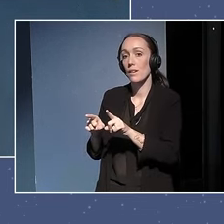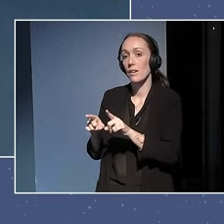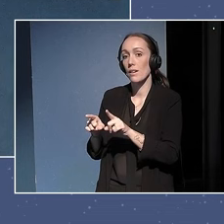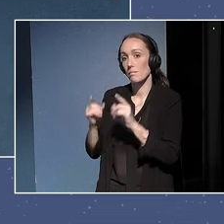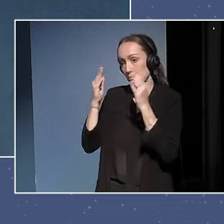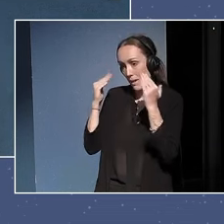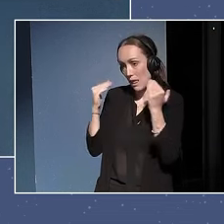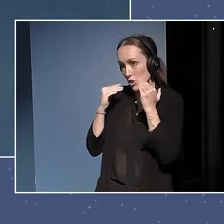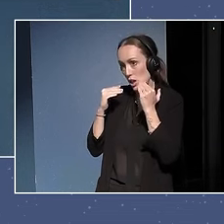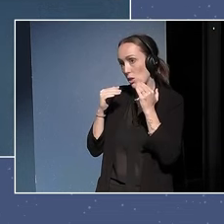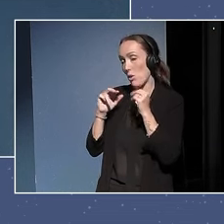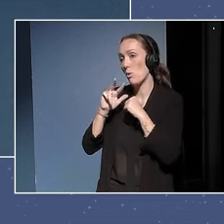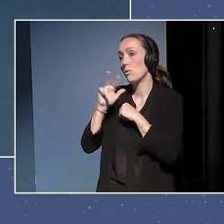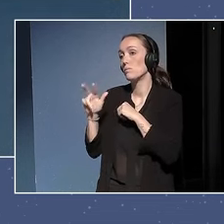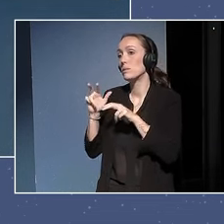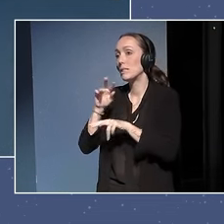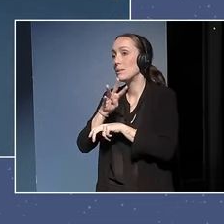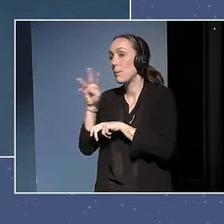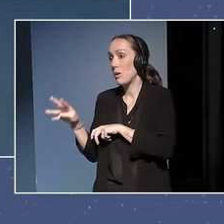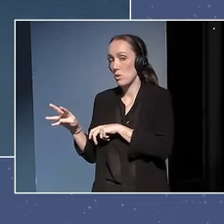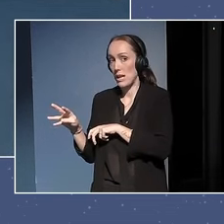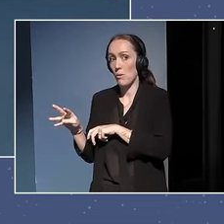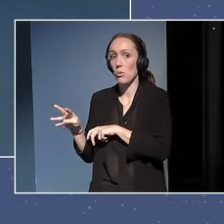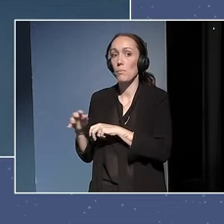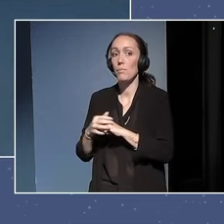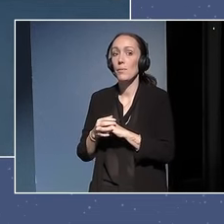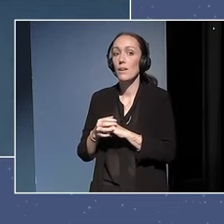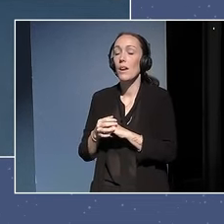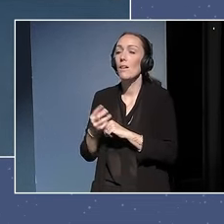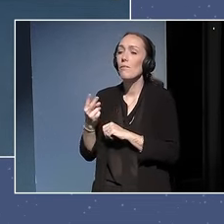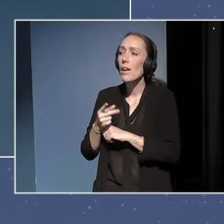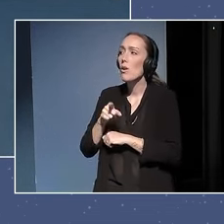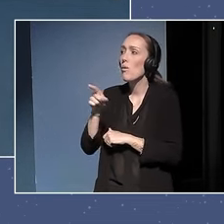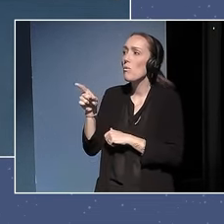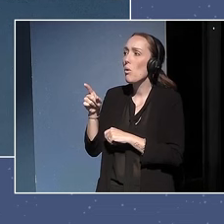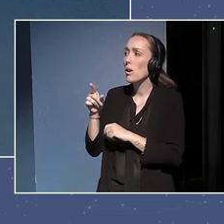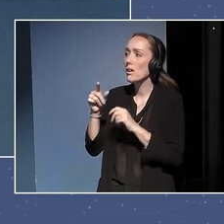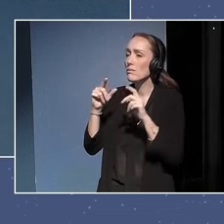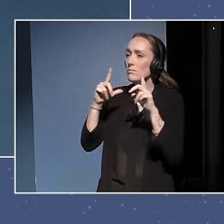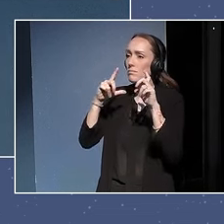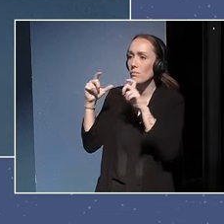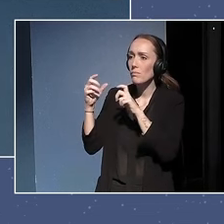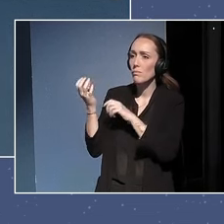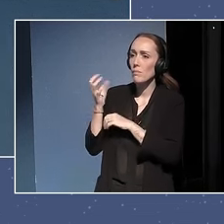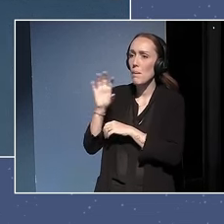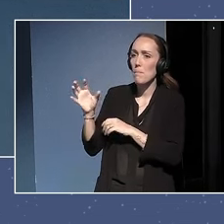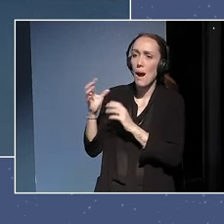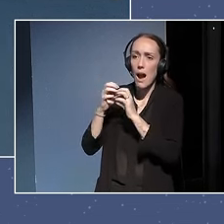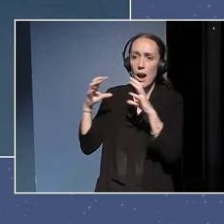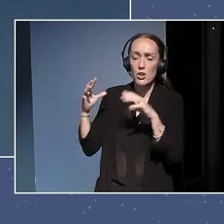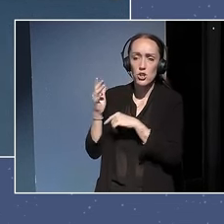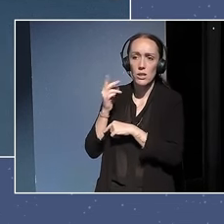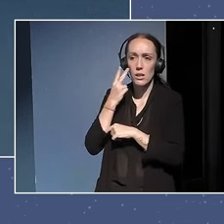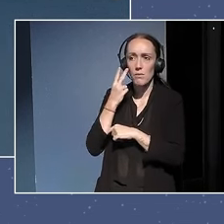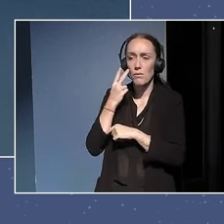ehm però Avete mostrato immagine in cui avete parlato in cui appunto venivano Mostrati